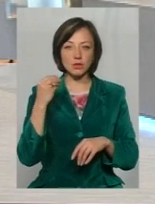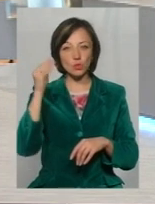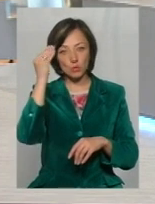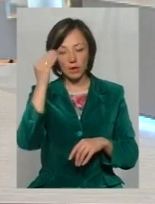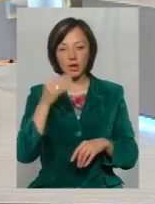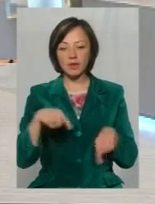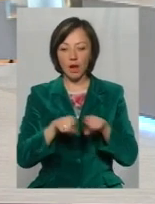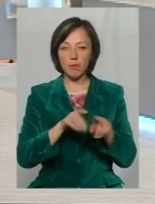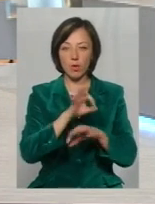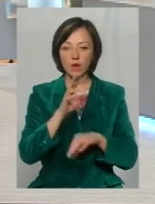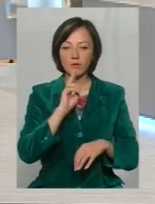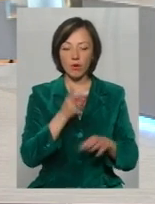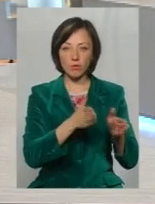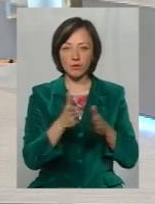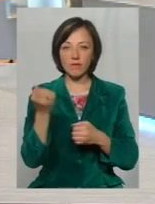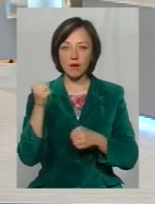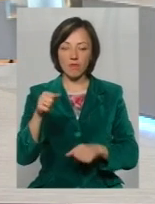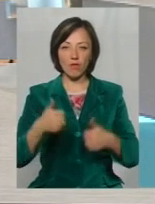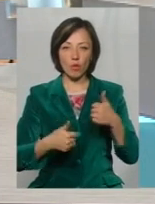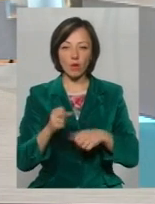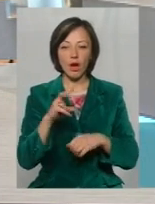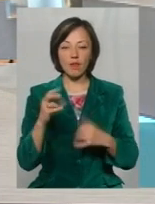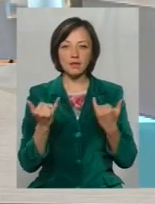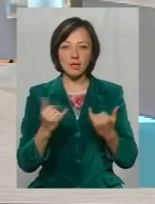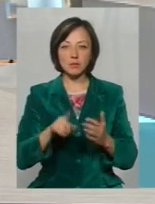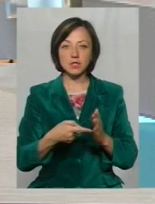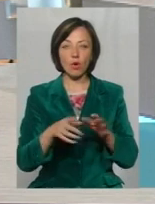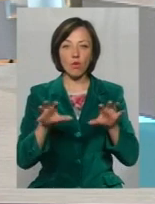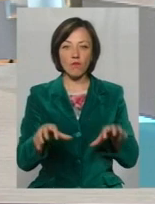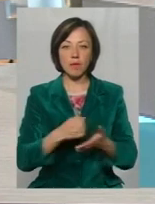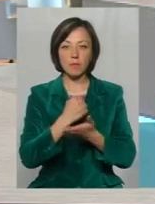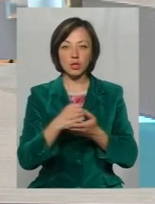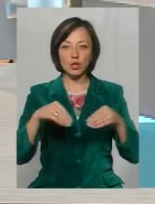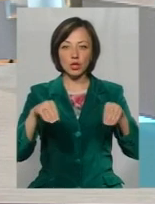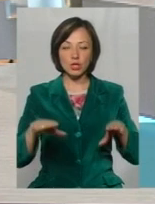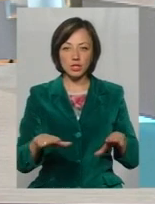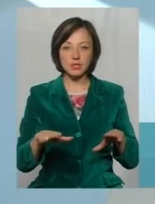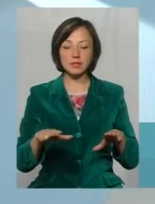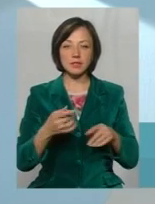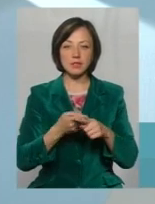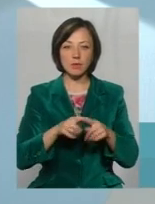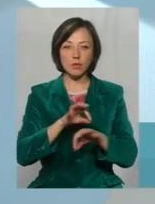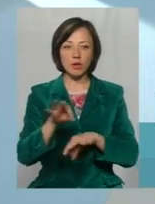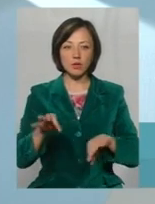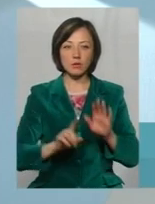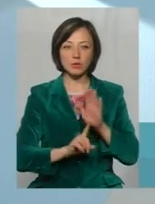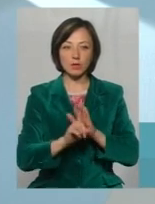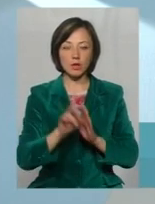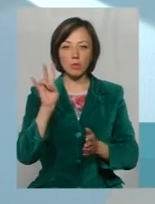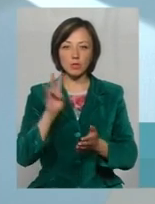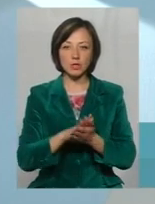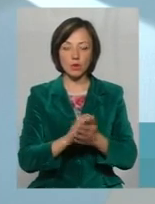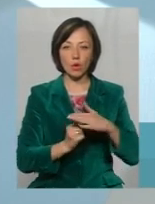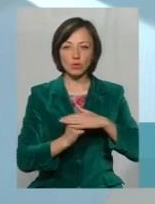2 роки поспіль проходив, вигравав конкурс, але зараз міський голова прийняв рішення все-таки такий проект започаткувати на постійній